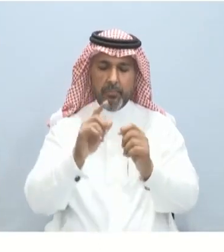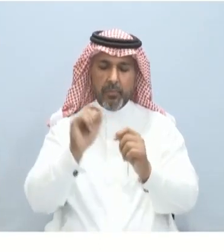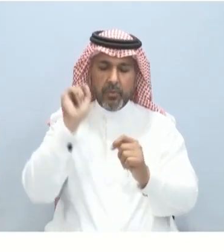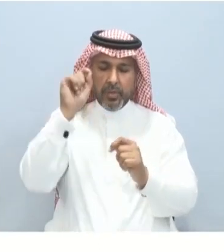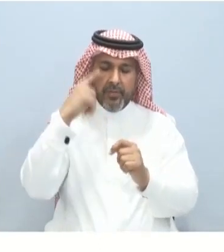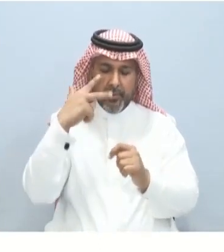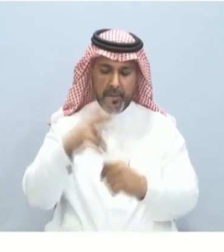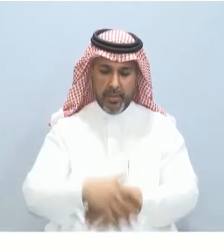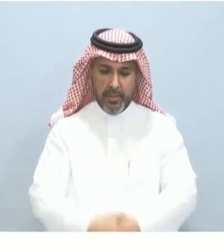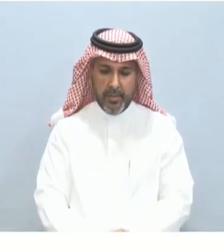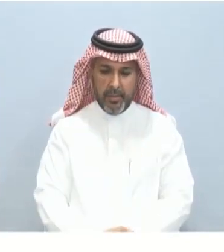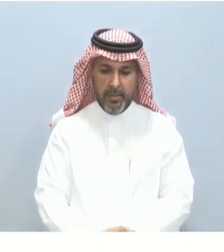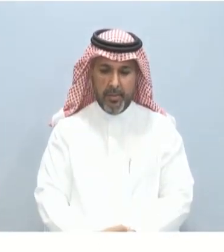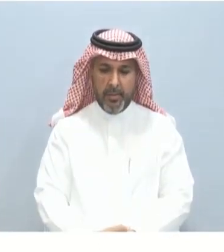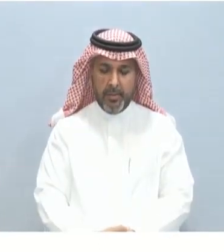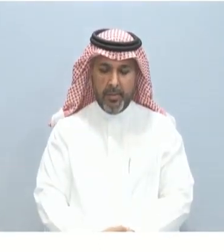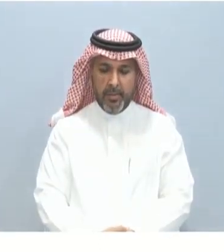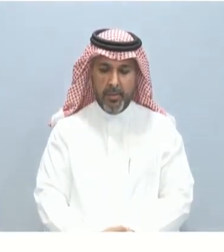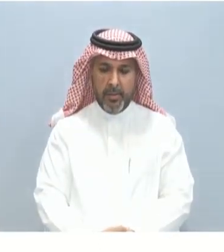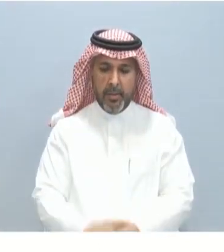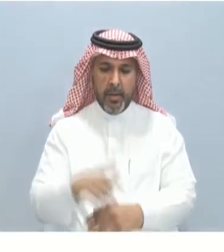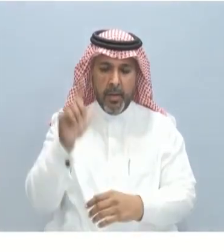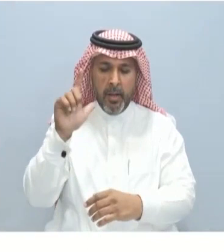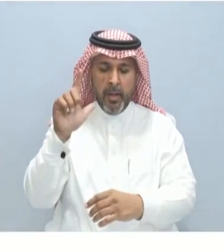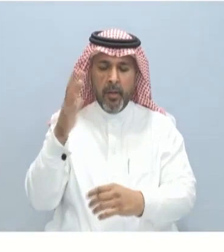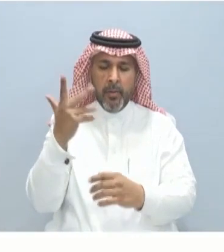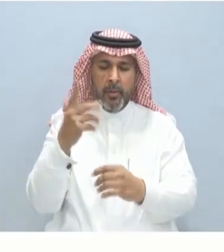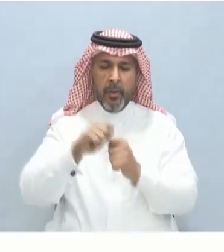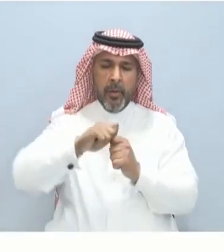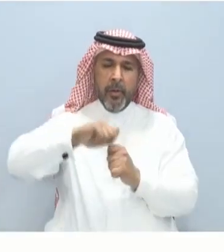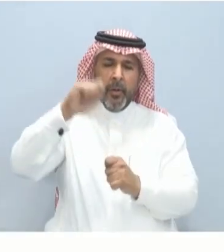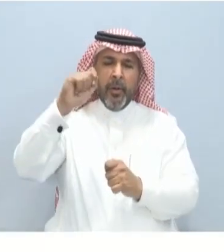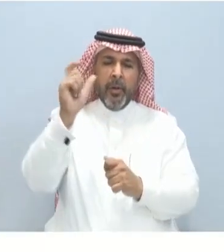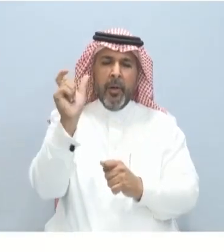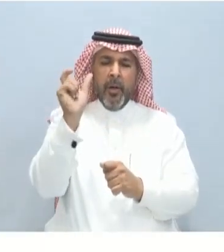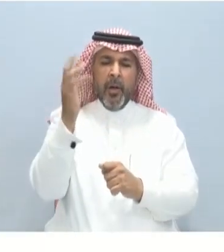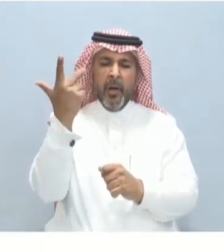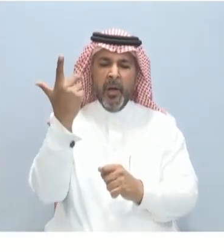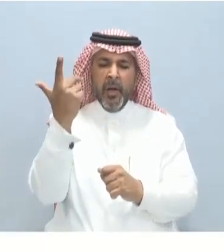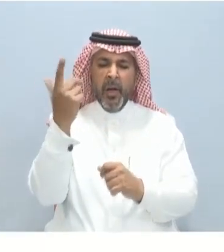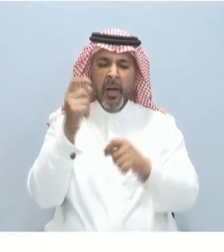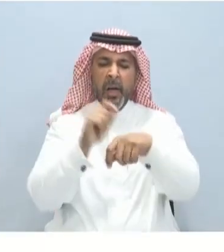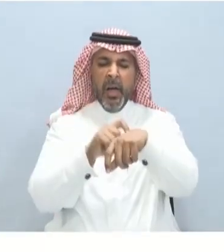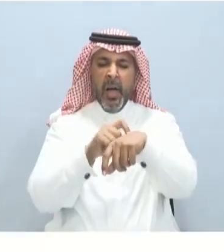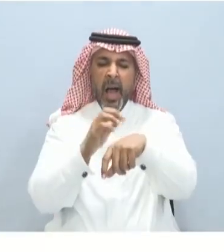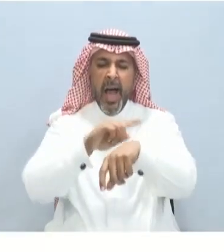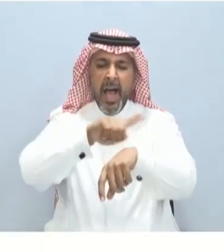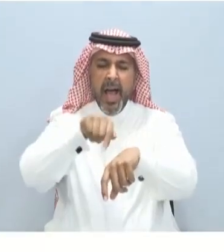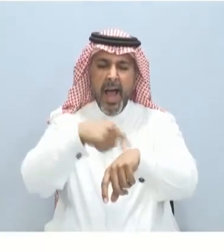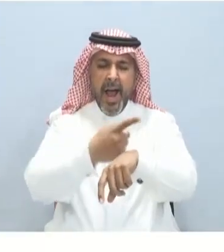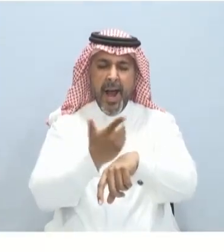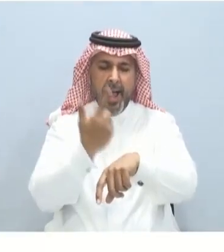حيث ن كما قلنا تمثل الزمن ولام تمثل هذا الارتفاع اذا نحتاج الى تحليل